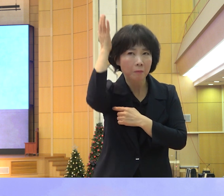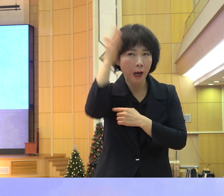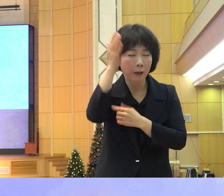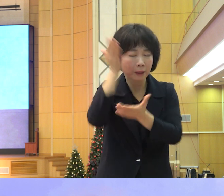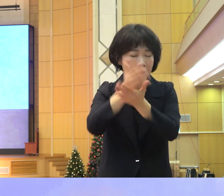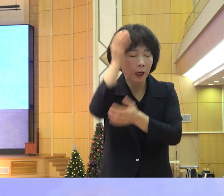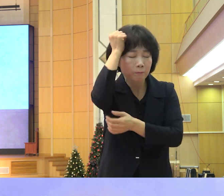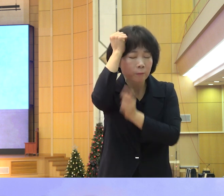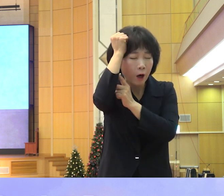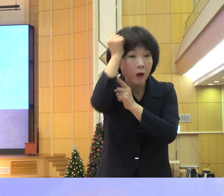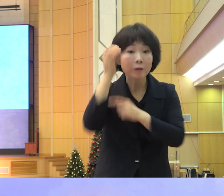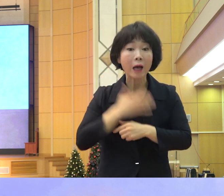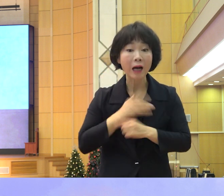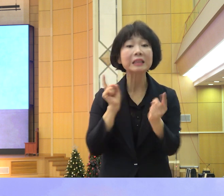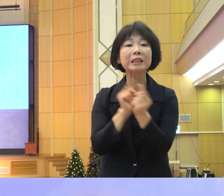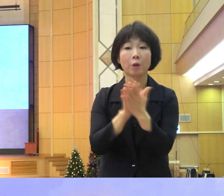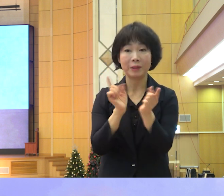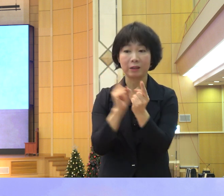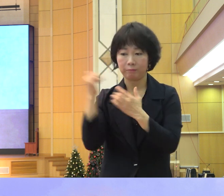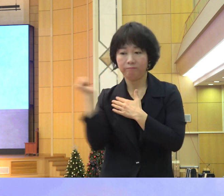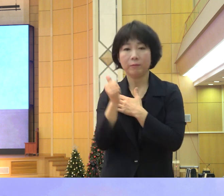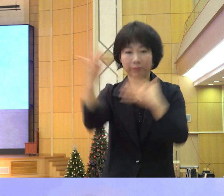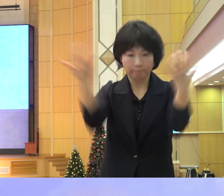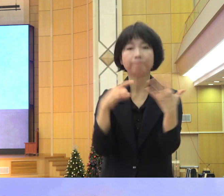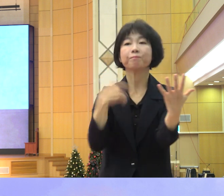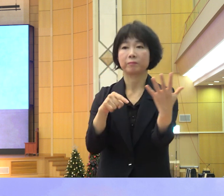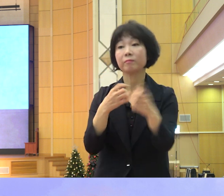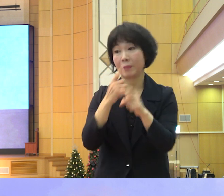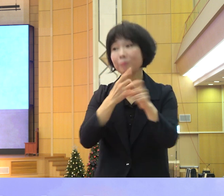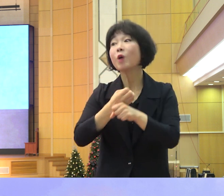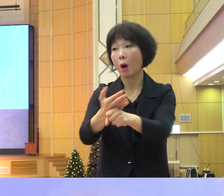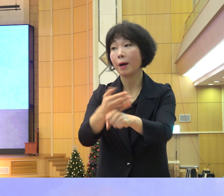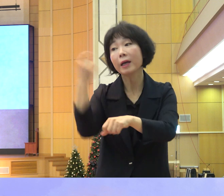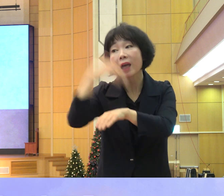말씀을 가르치고 여러분에게 전합니다.